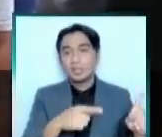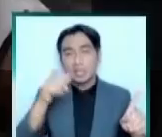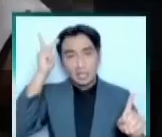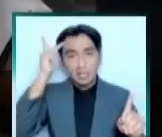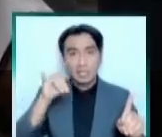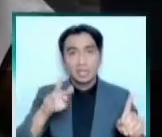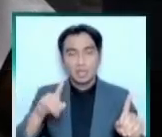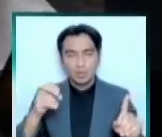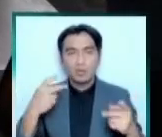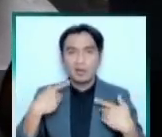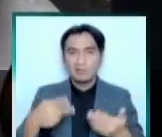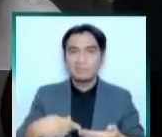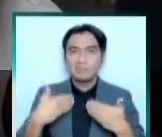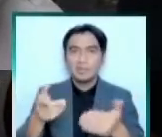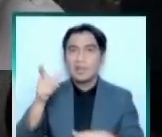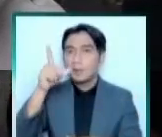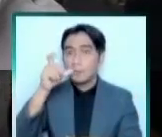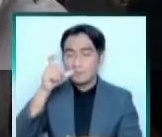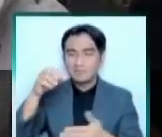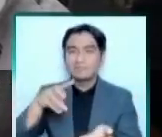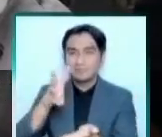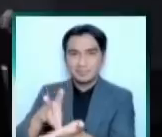Leyte. Nakipagpulong din siya sa mga lokal na